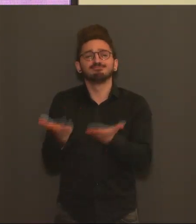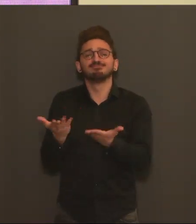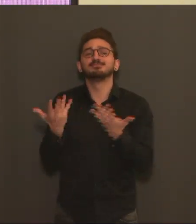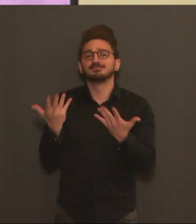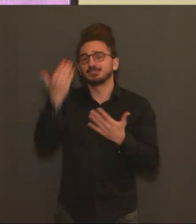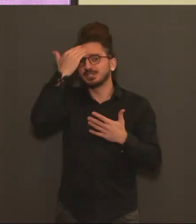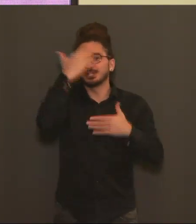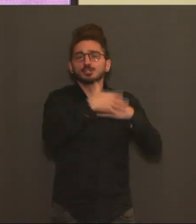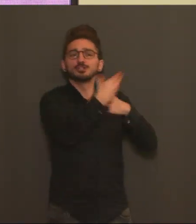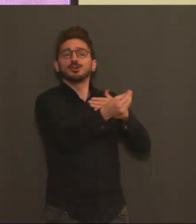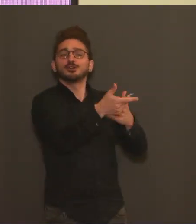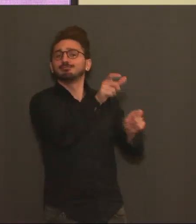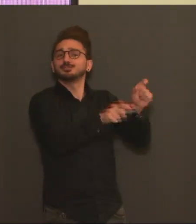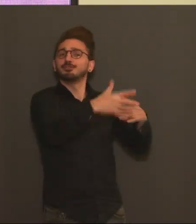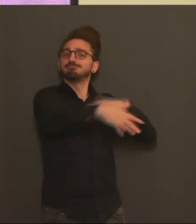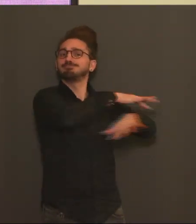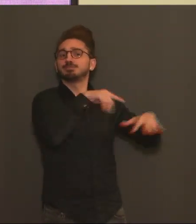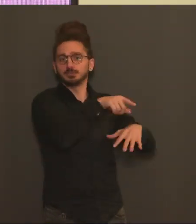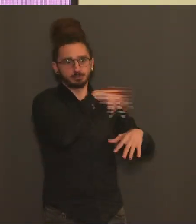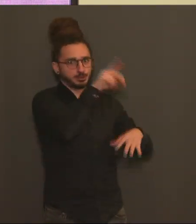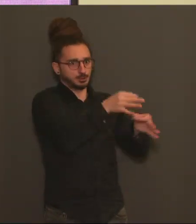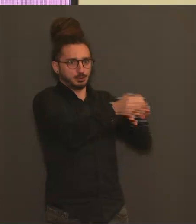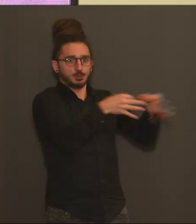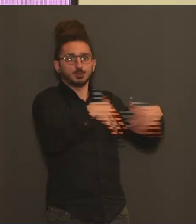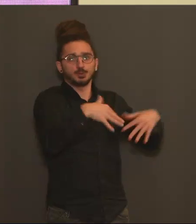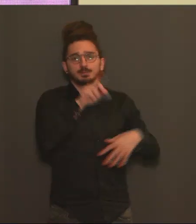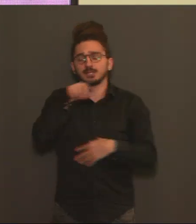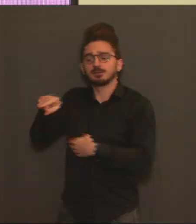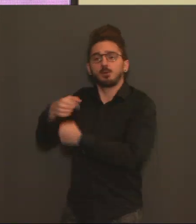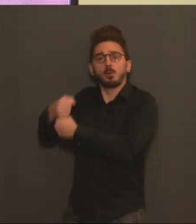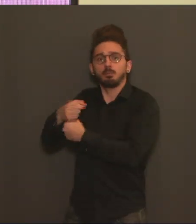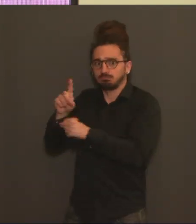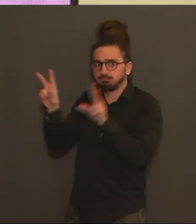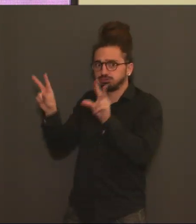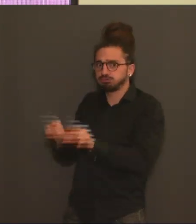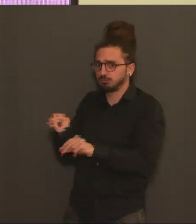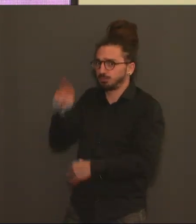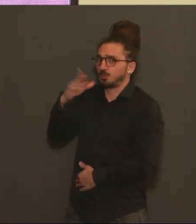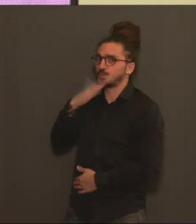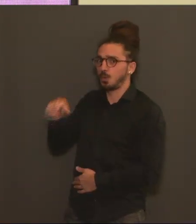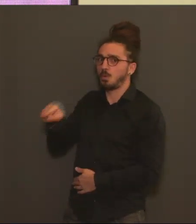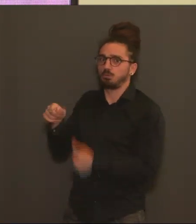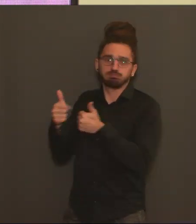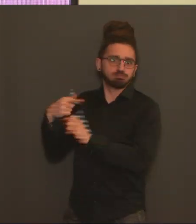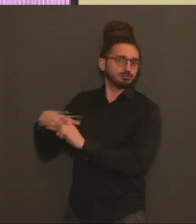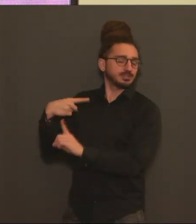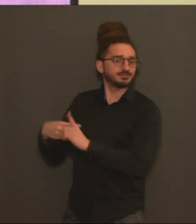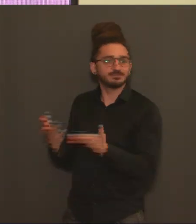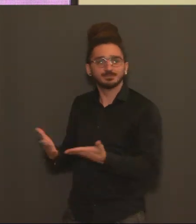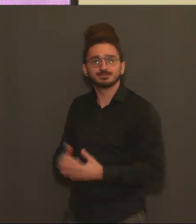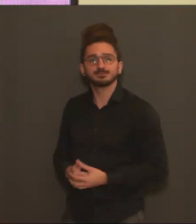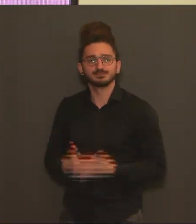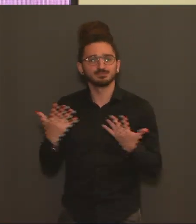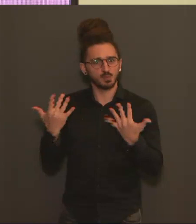la société, on n'a que des bonnes nouvelles. Ceci est clairement dû au fait que la vaccination a eu